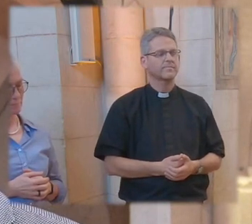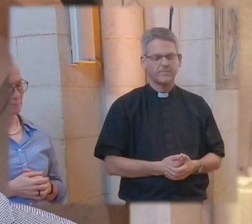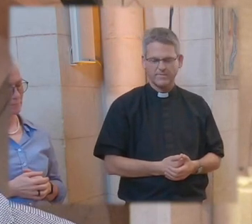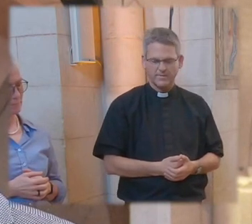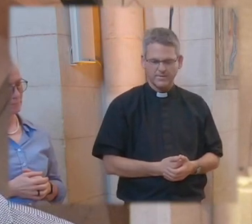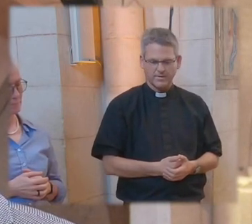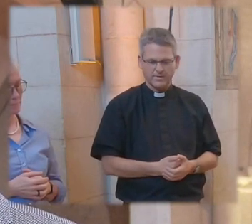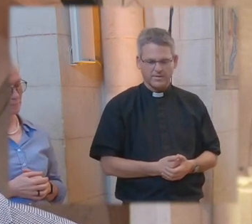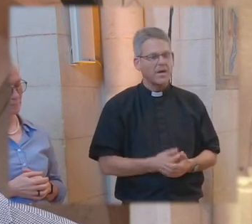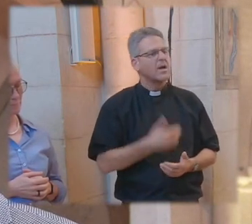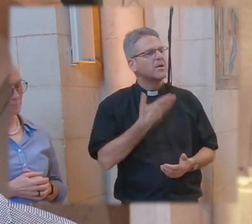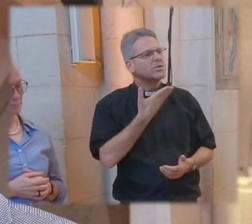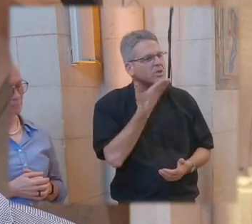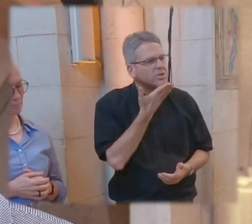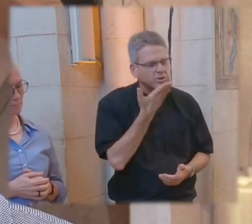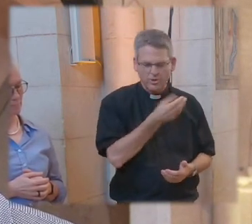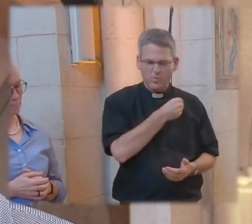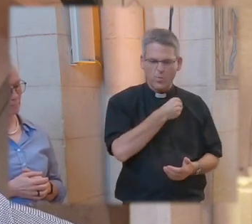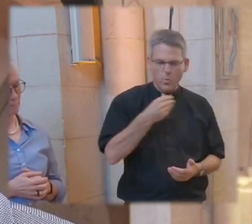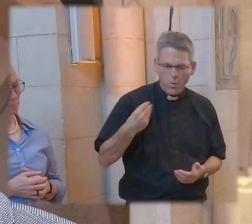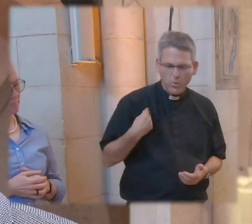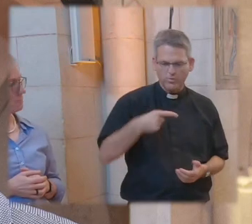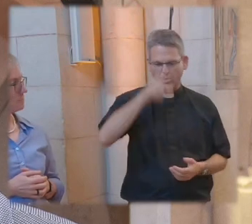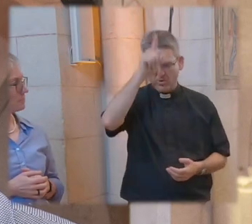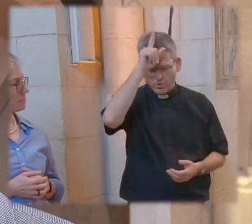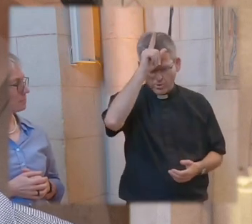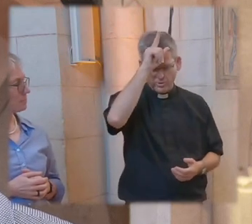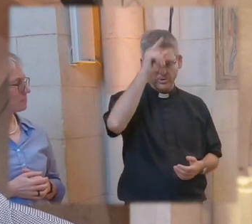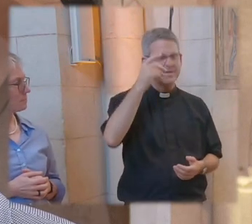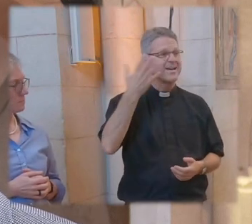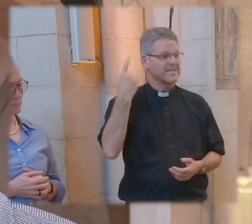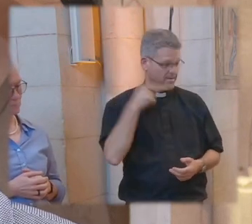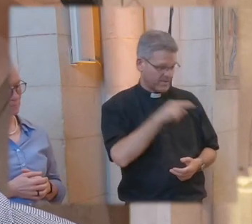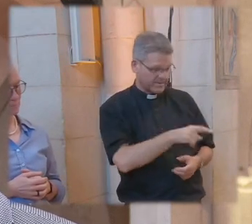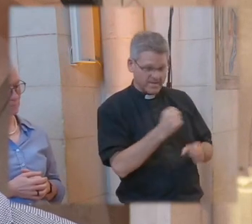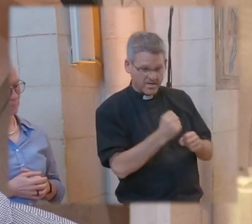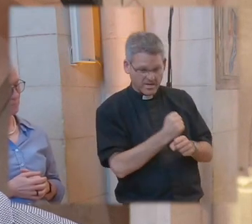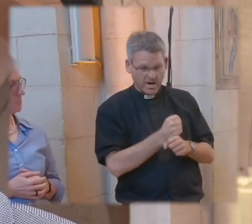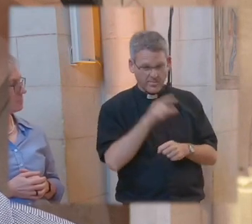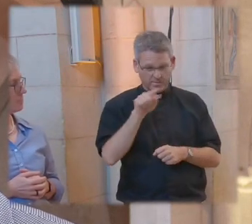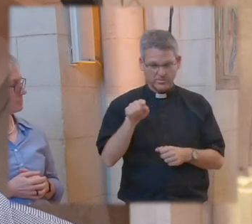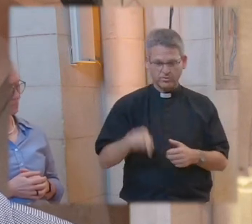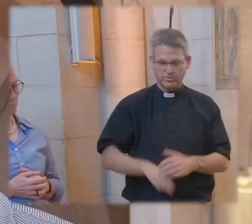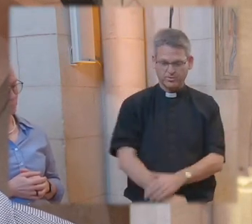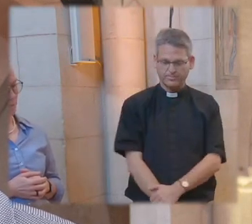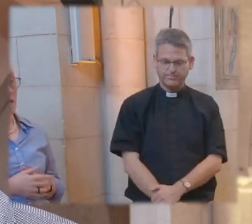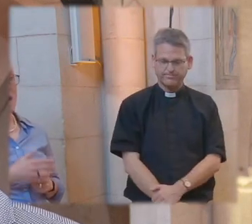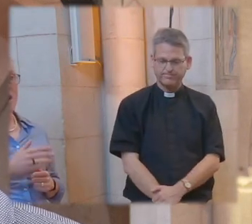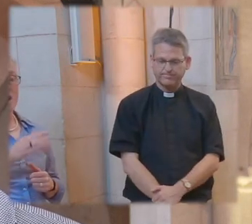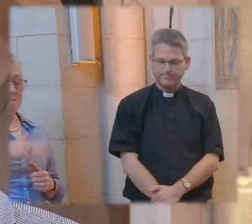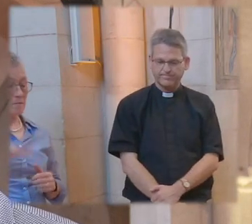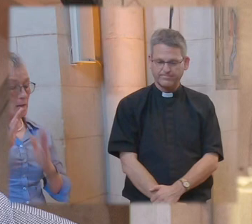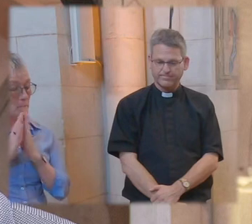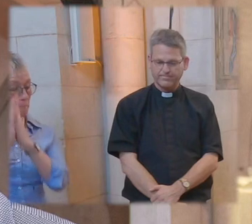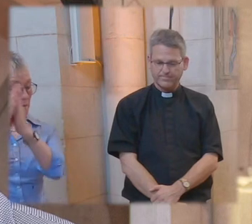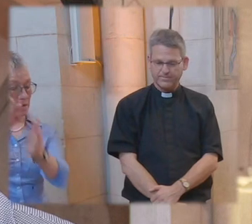Pater Henkes war Seelsorger in Orten, die heute zu Tschechien, Polen und Deutschland gehören. Wir beten